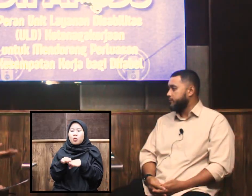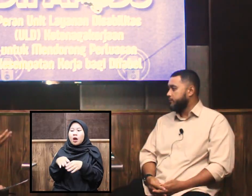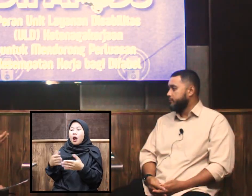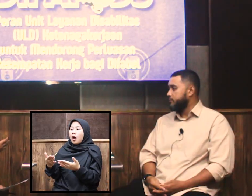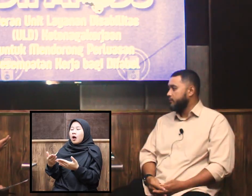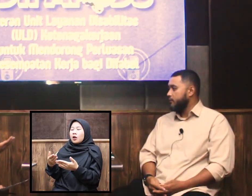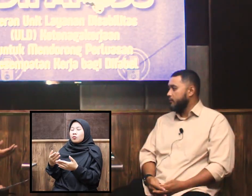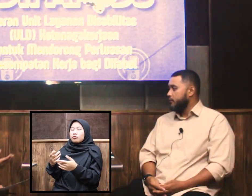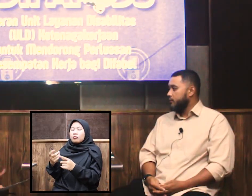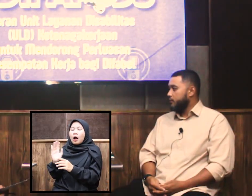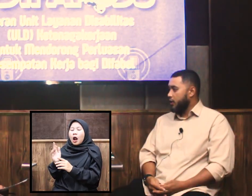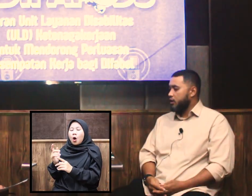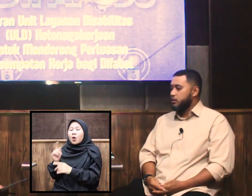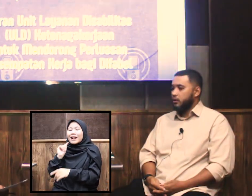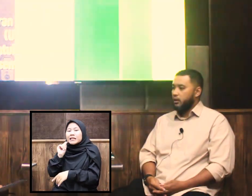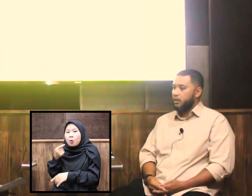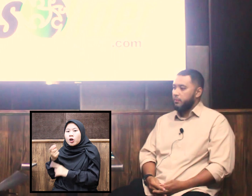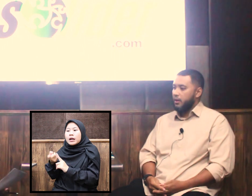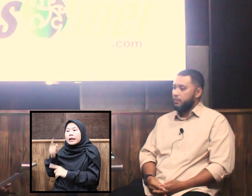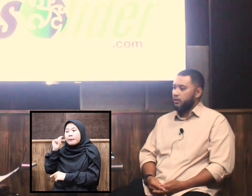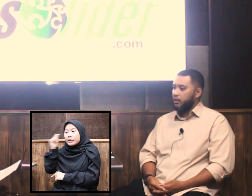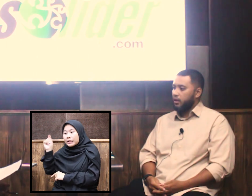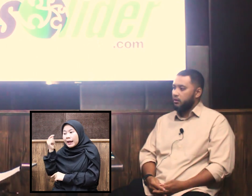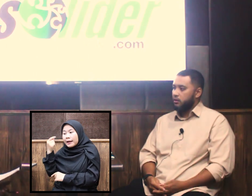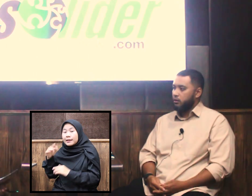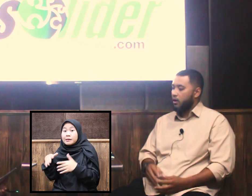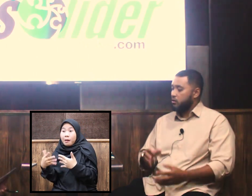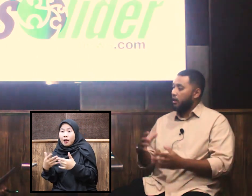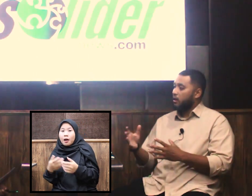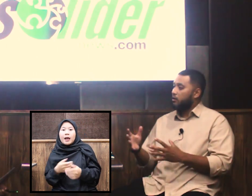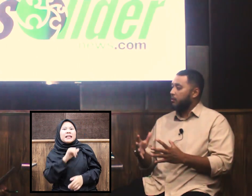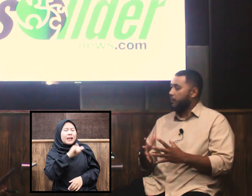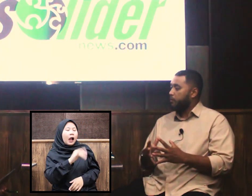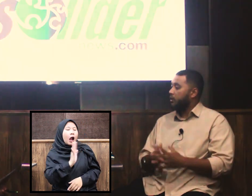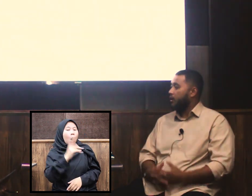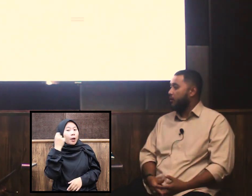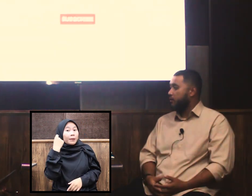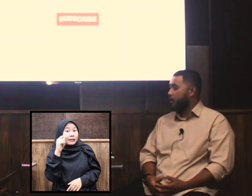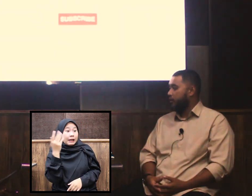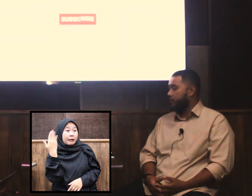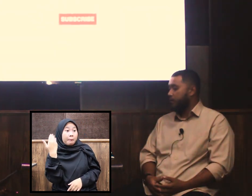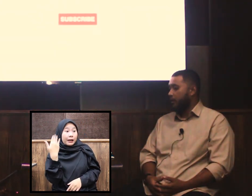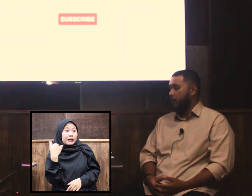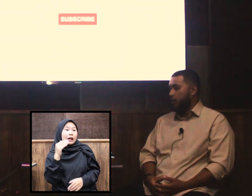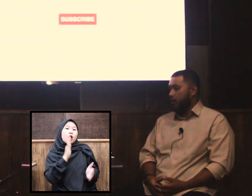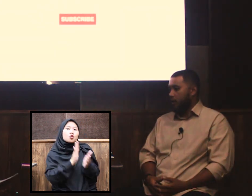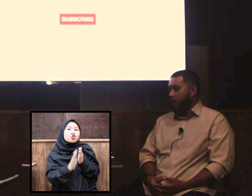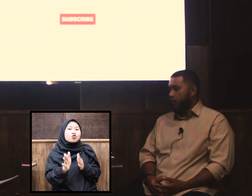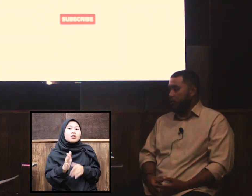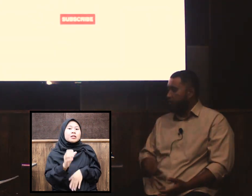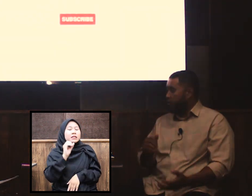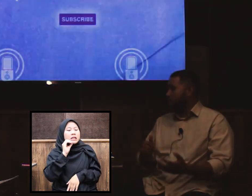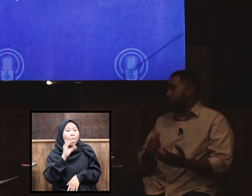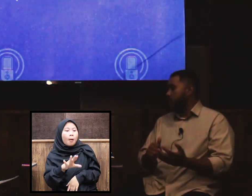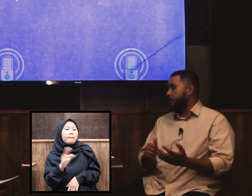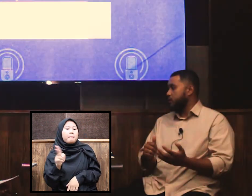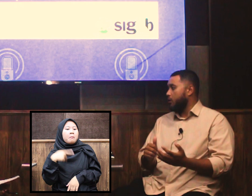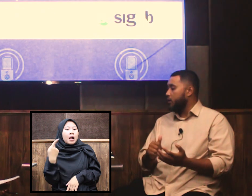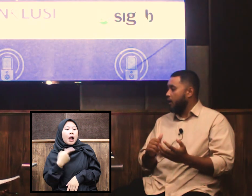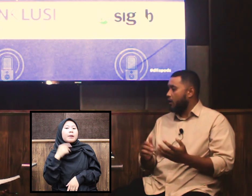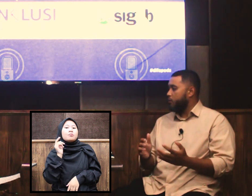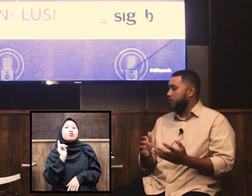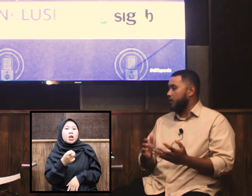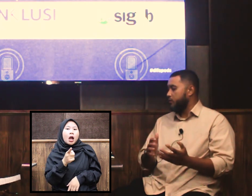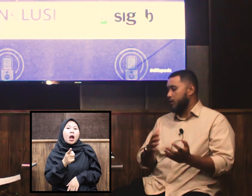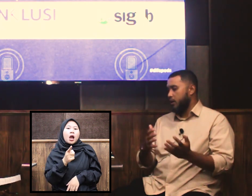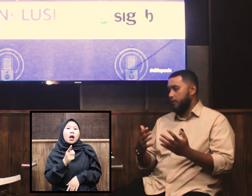dari Kementerian responnya ya Ee dari pihak Kementerian itu langsung dikatakan oleh Pak Bupati kami saat itu memang Kami punya prioritas ini